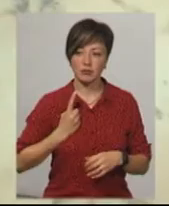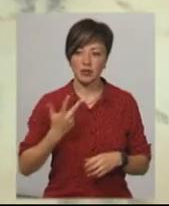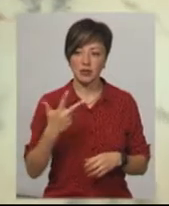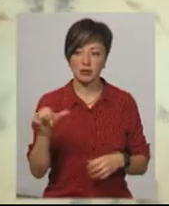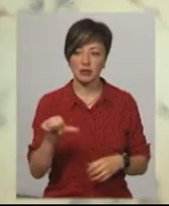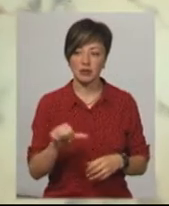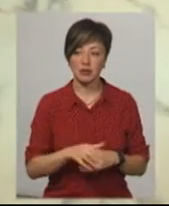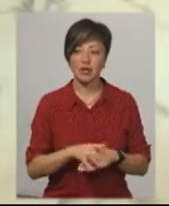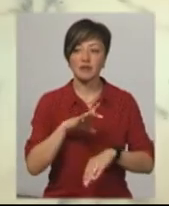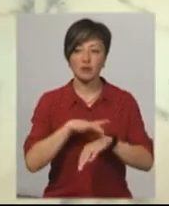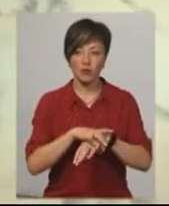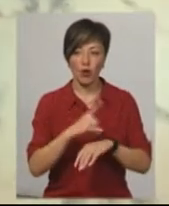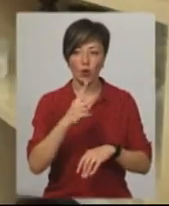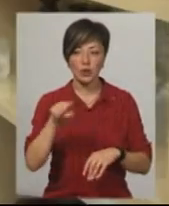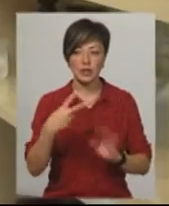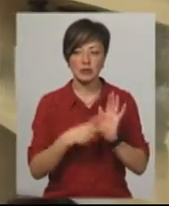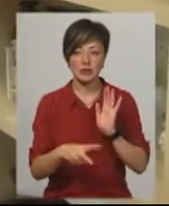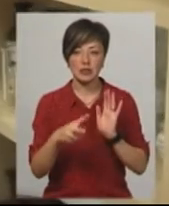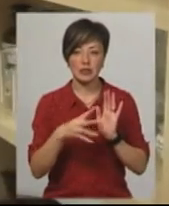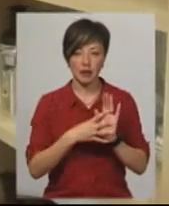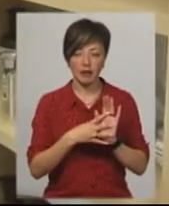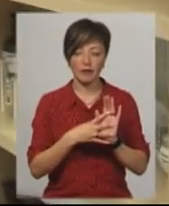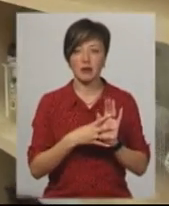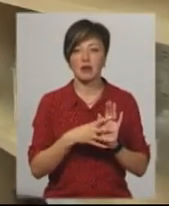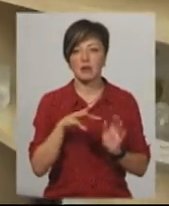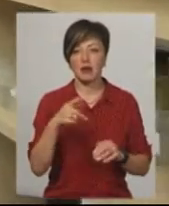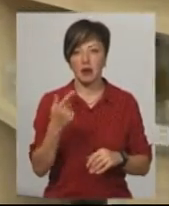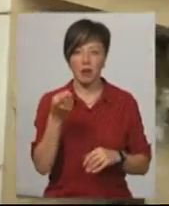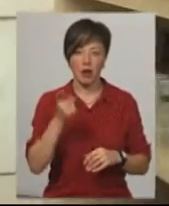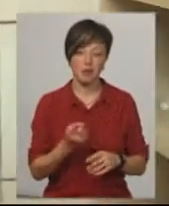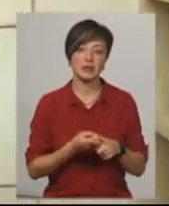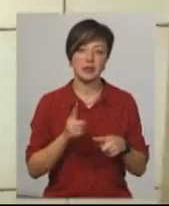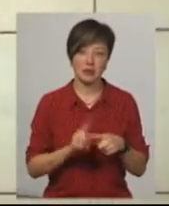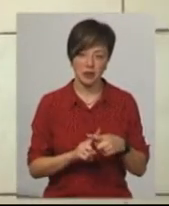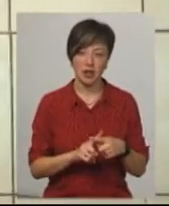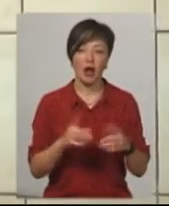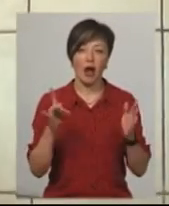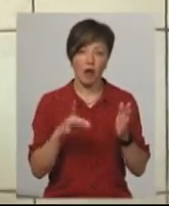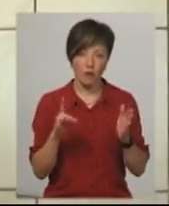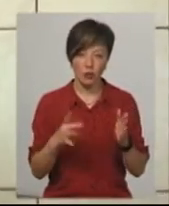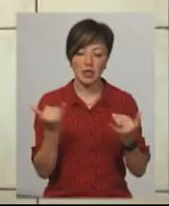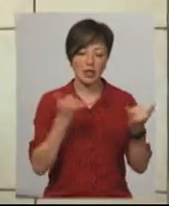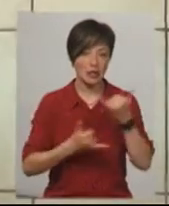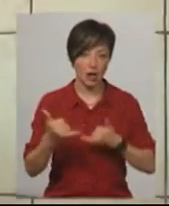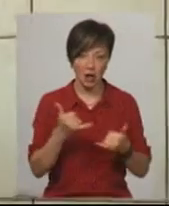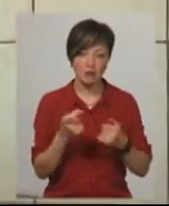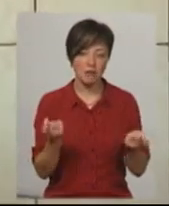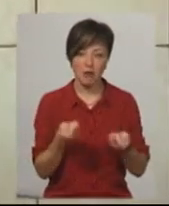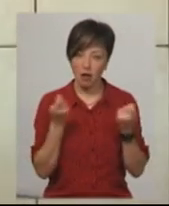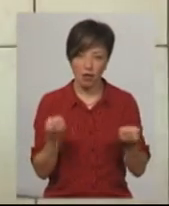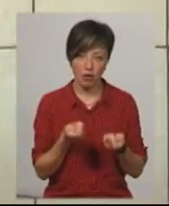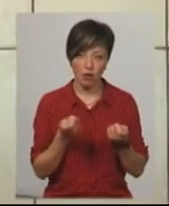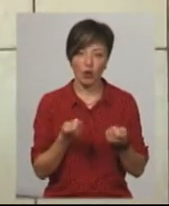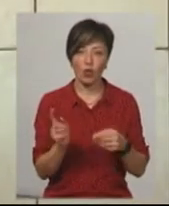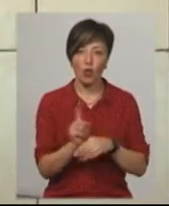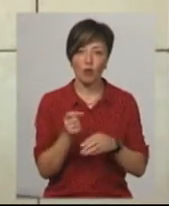хвилини. Зафіксували 1,79 мг на кілограм. Тобто даний кавун, нітратів тут дуже мало, при